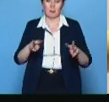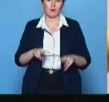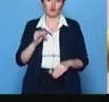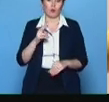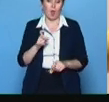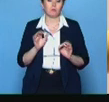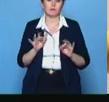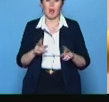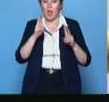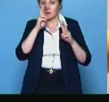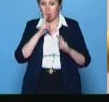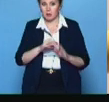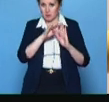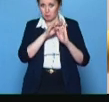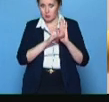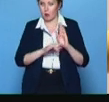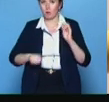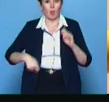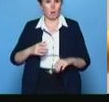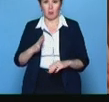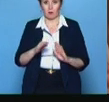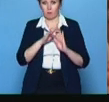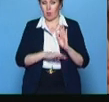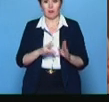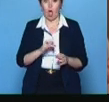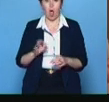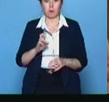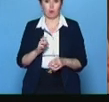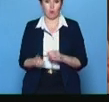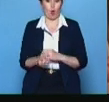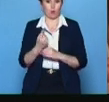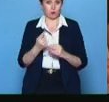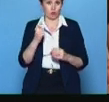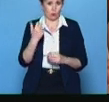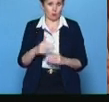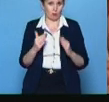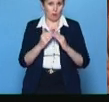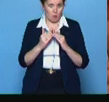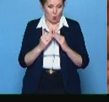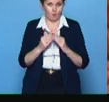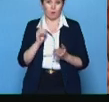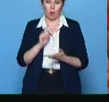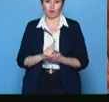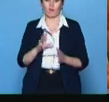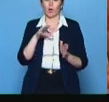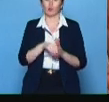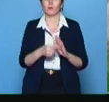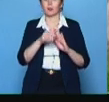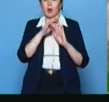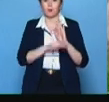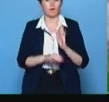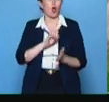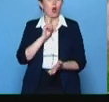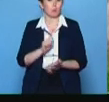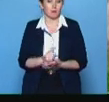списка. Выяснилось, что не напрасно в реестре необоснованно оказалось 130 домов. Собрать адреса, которые должны включить в этот реестр, обязательно